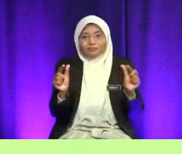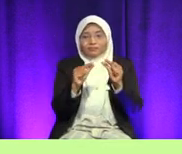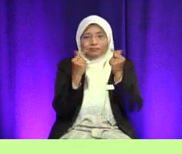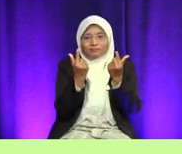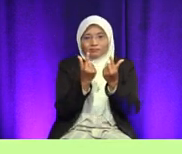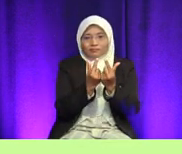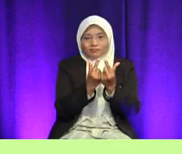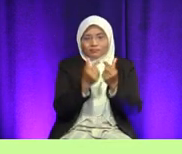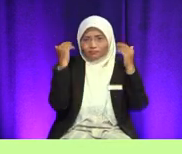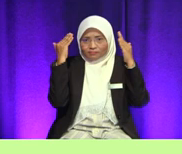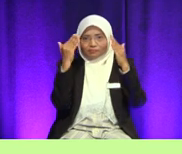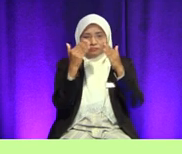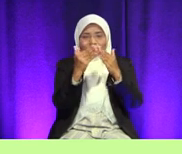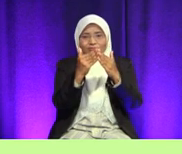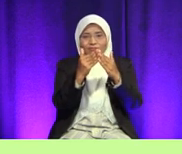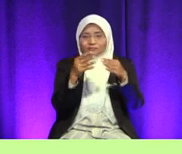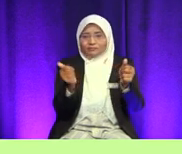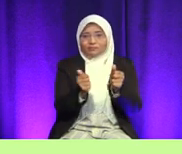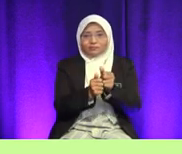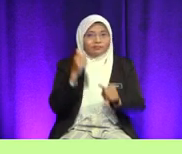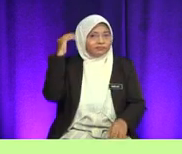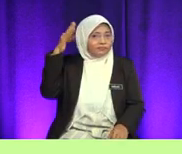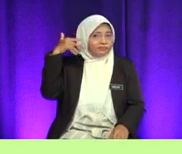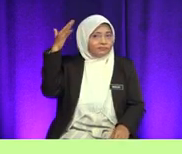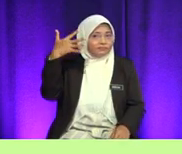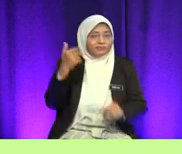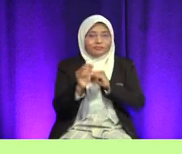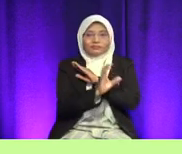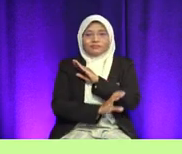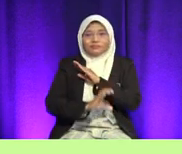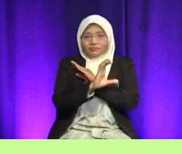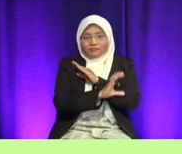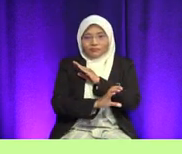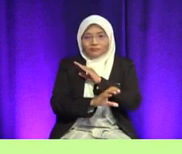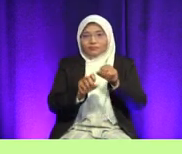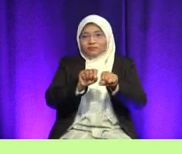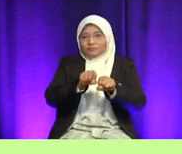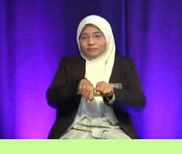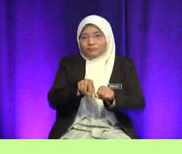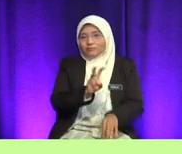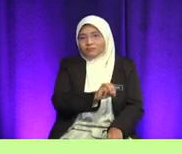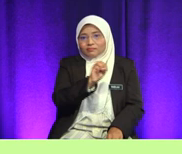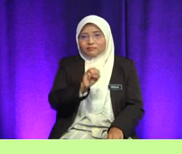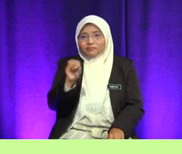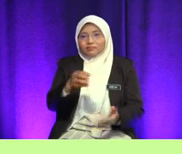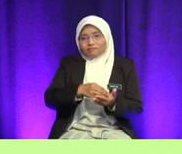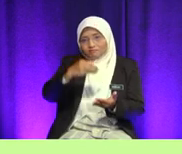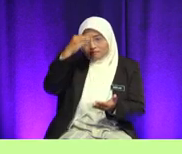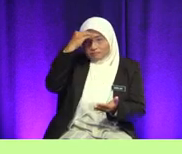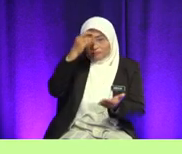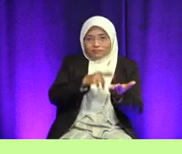terhadap sejarah Negara supaya murid-murid dapat dididik di bangku sekolah lagi bagaimana untuk menghargai